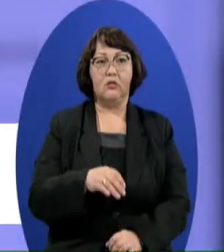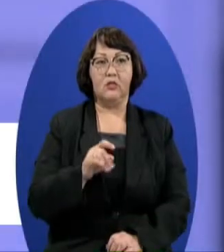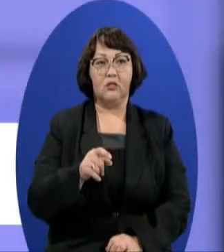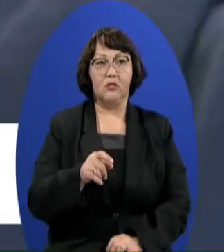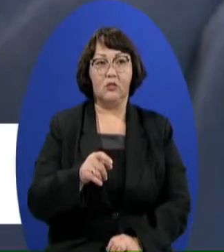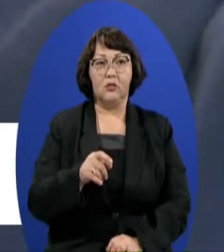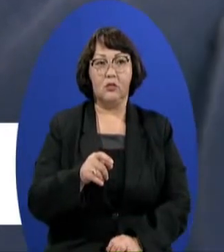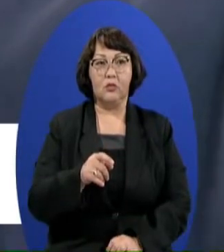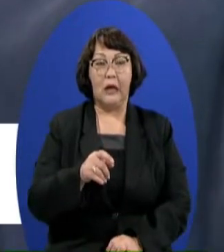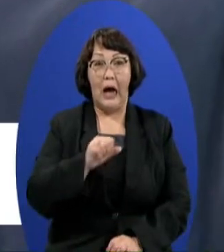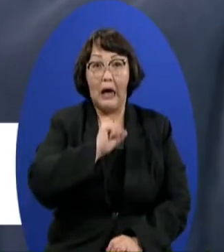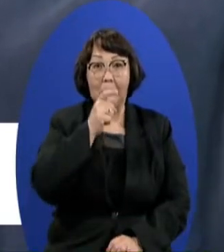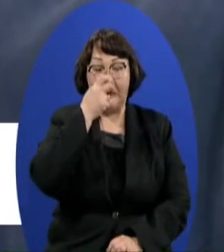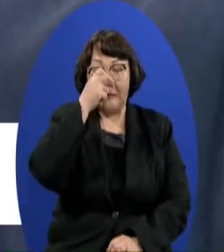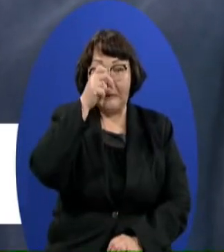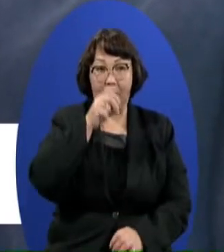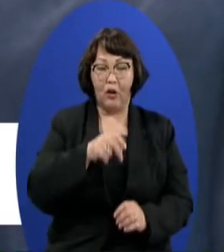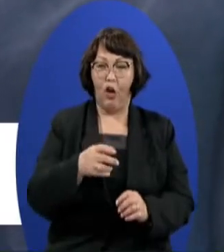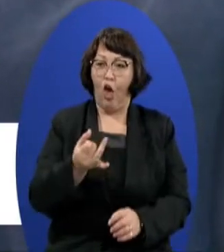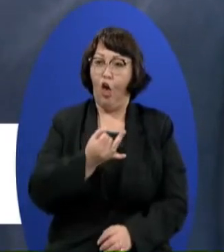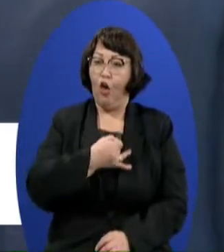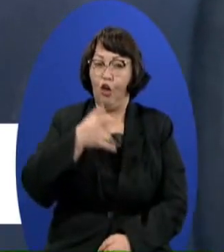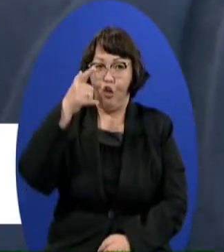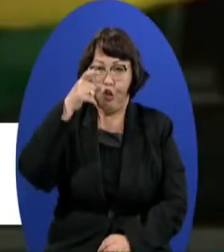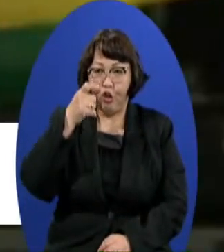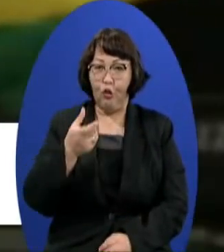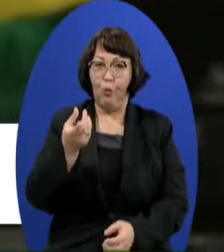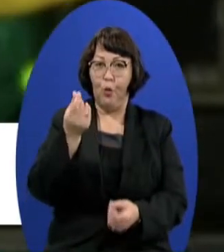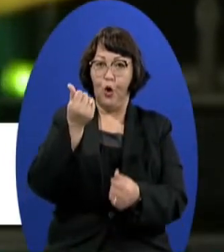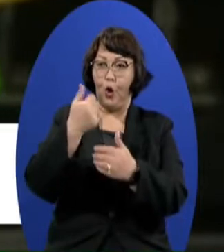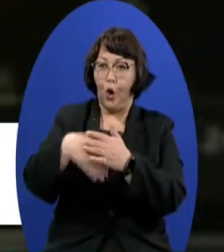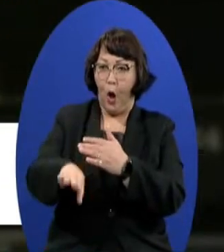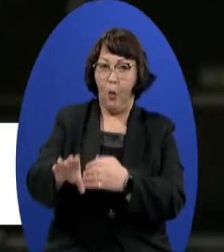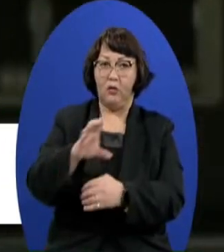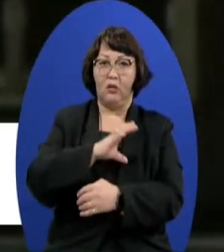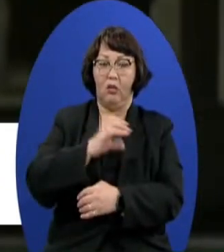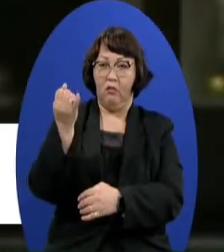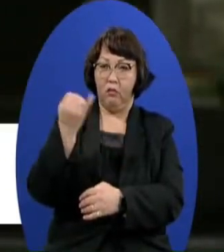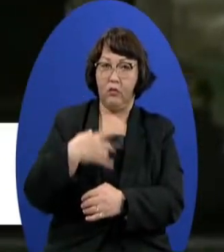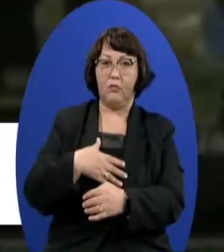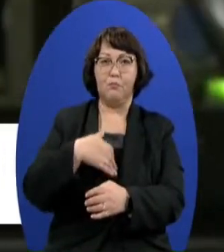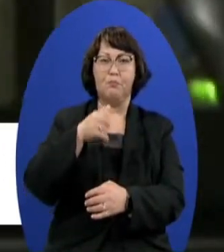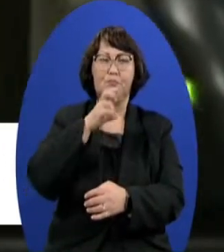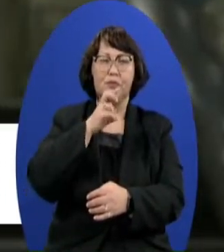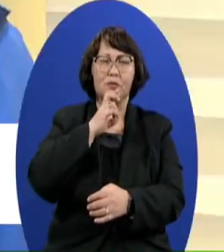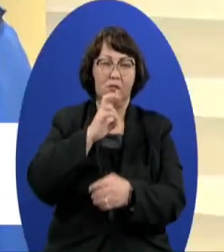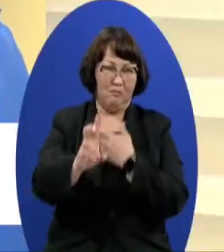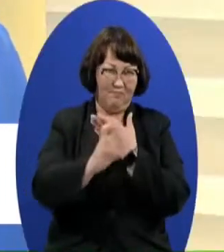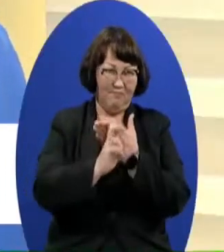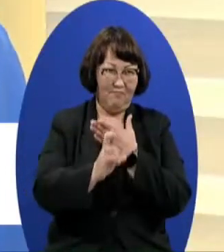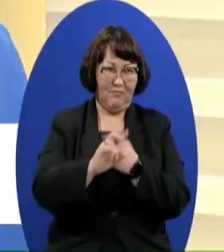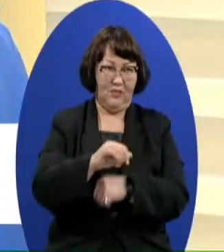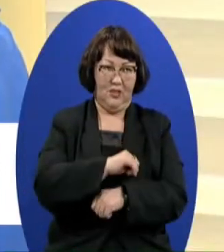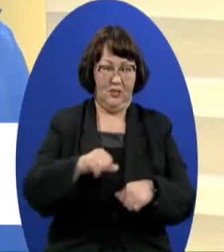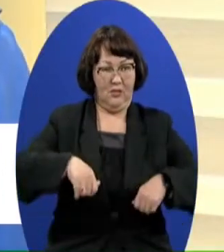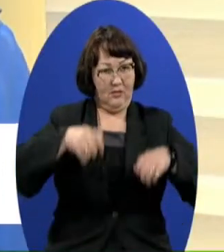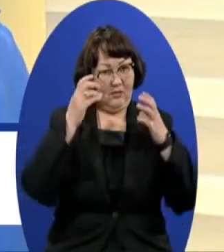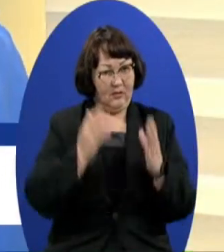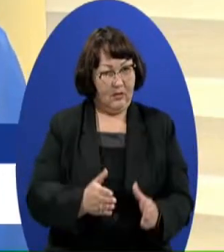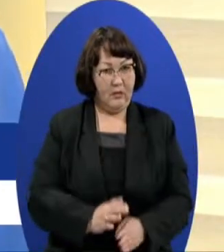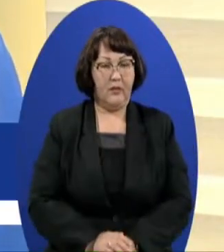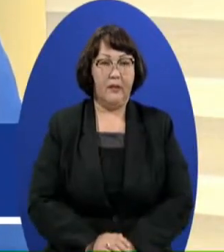зүйлд адс туршиж, эд хөрөнгө сэтгэл санааны хохирол амсах эрсдэл өндөрдөг холбод халбаныхан сэрэмжлүүлж байна. Цахим гэмт хэрэгч гэсэн ямар